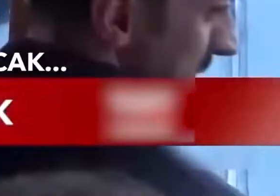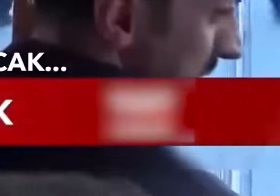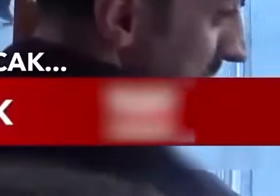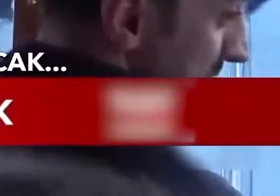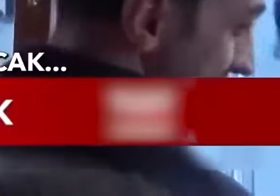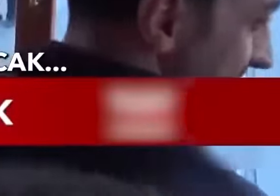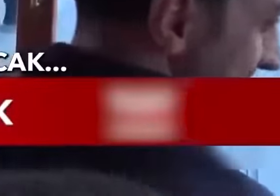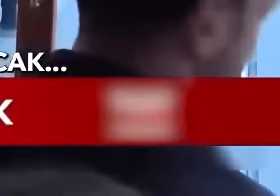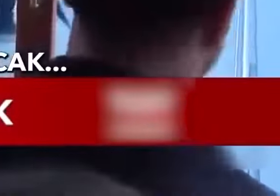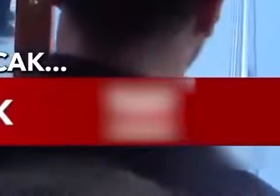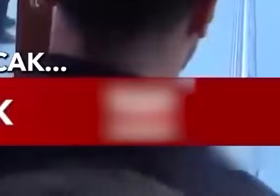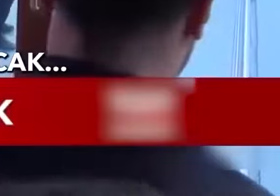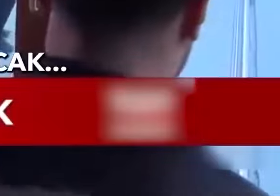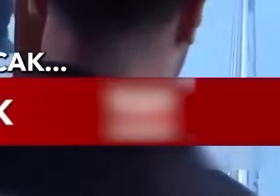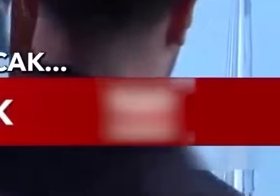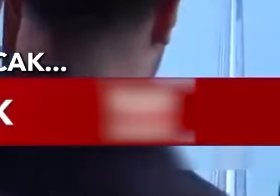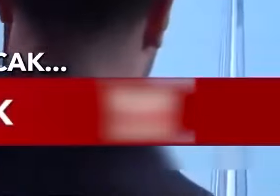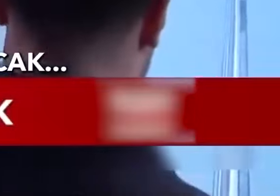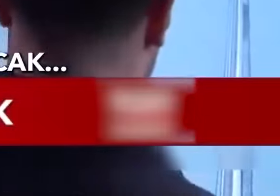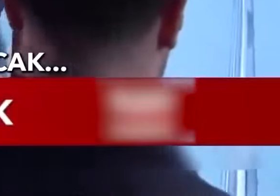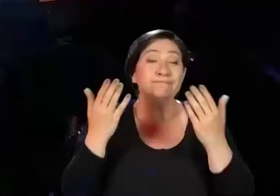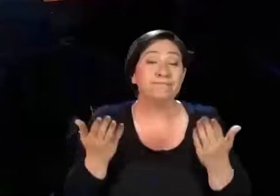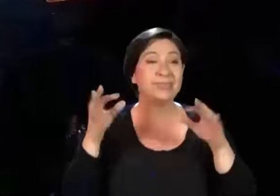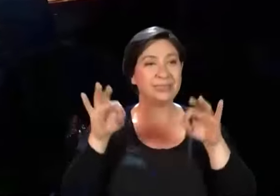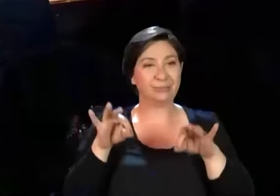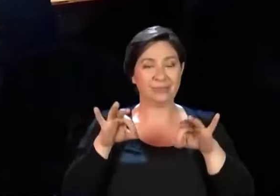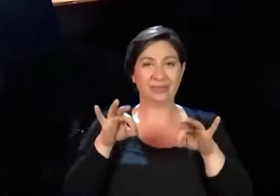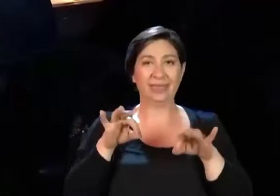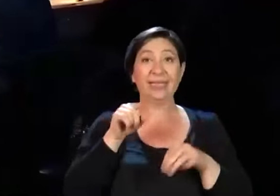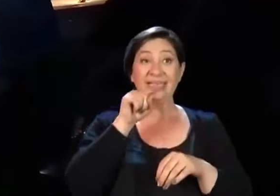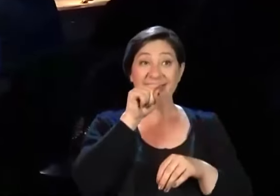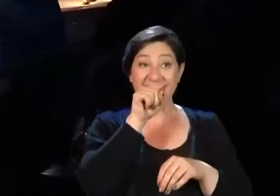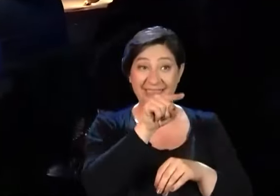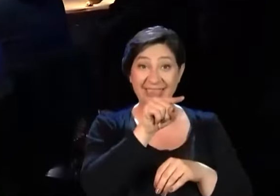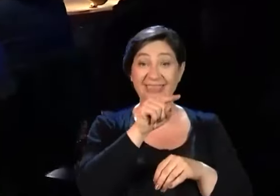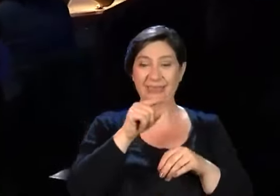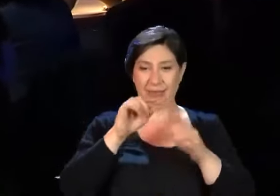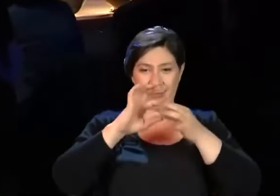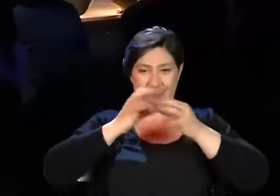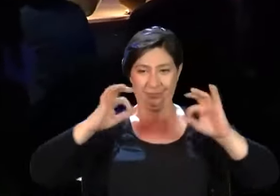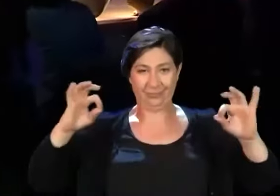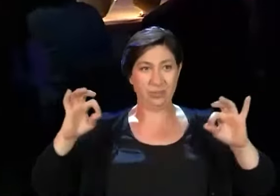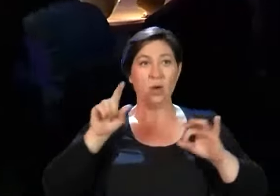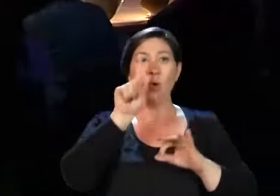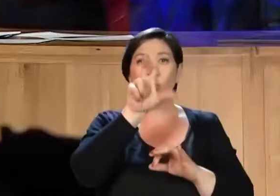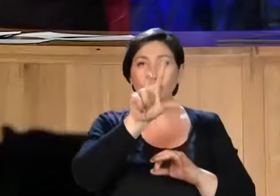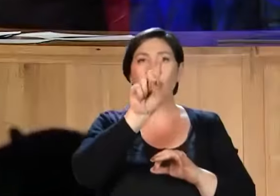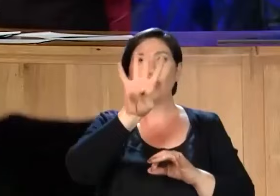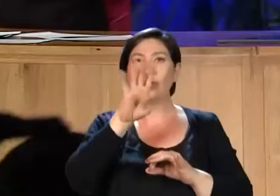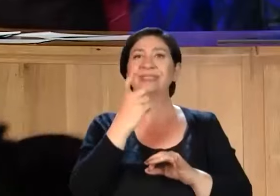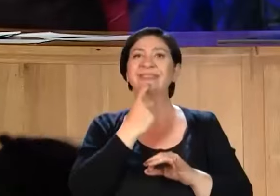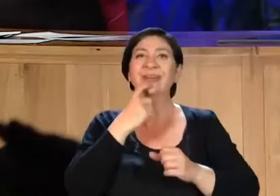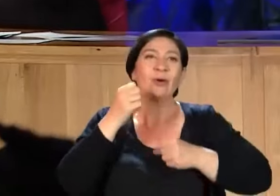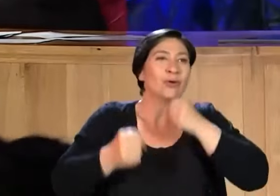Daha güzel olacak. Daha güzel olacak. Siz, sizin sloganı 13-14 yaşında bir